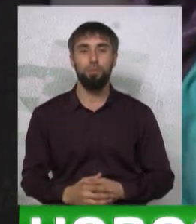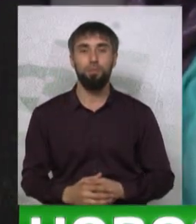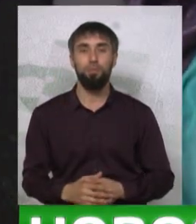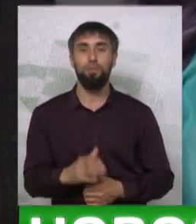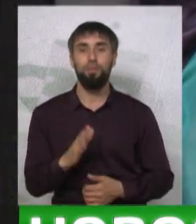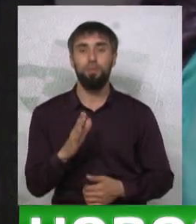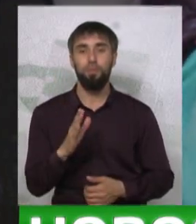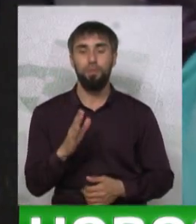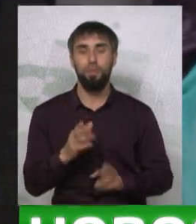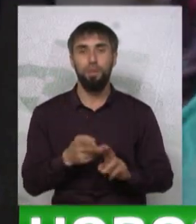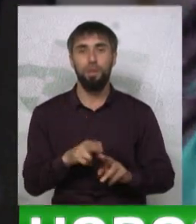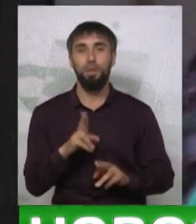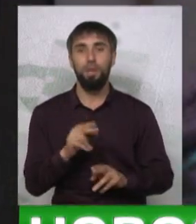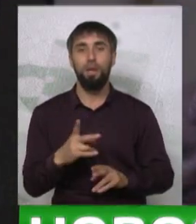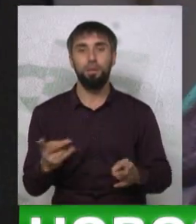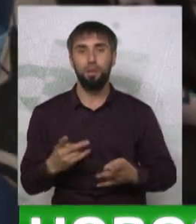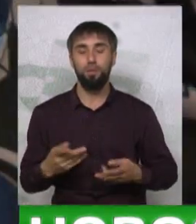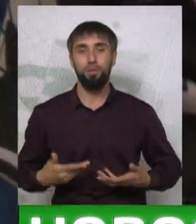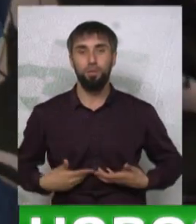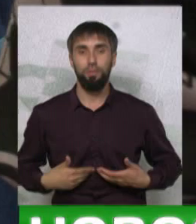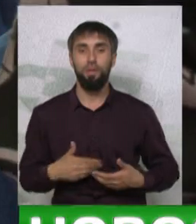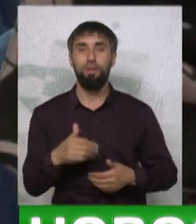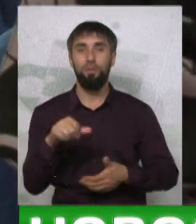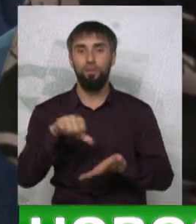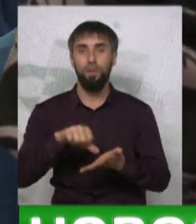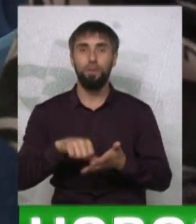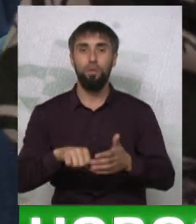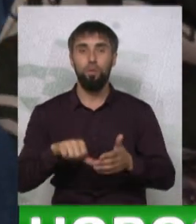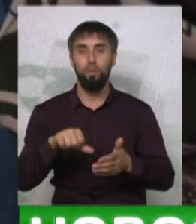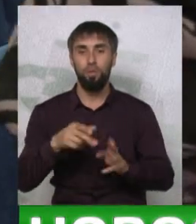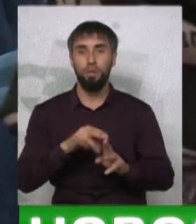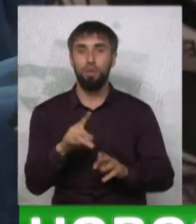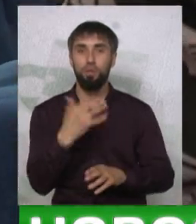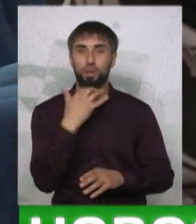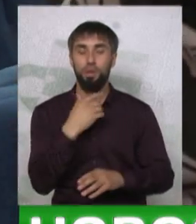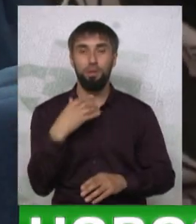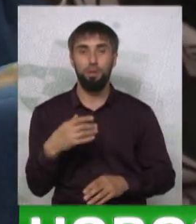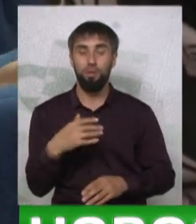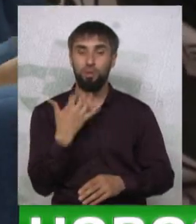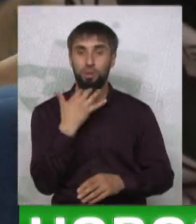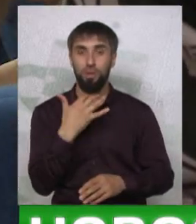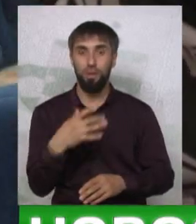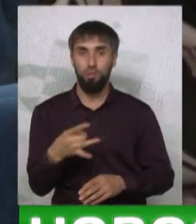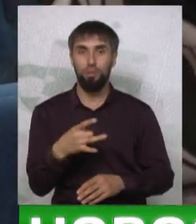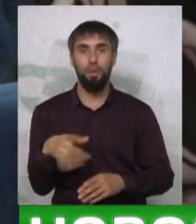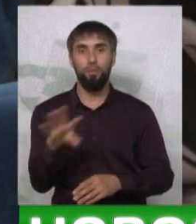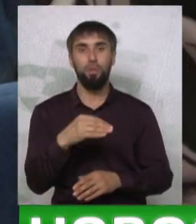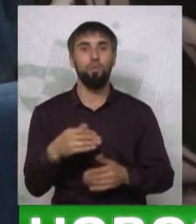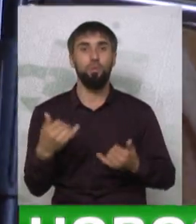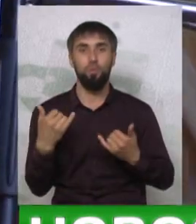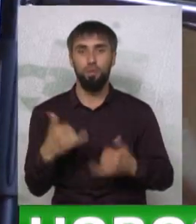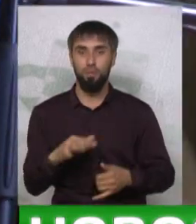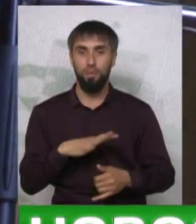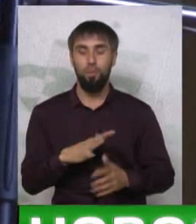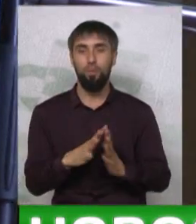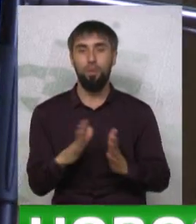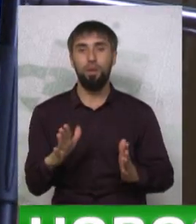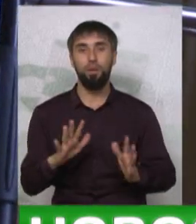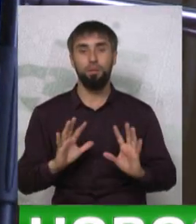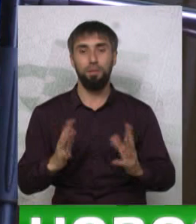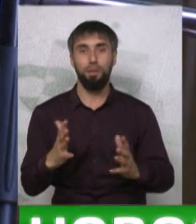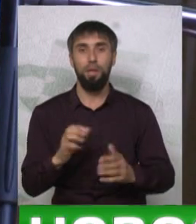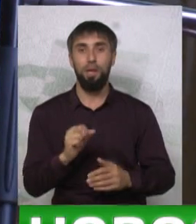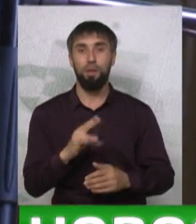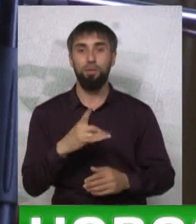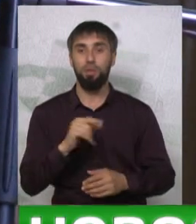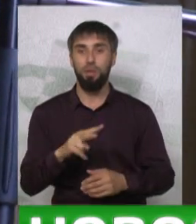Вот пример, как надо жить. Выступление участников из Чеченской Республики восхитило зрителей еще больше. Громкие овации в